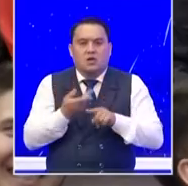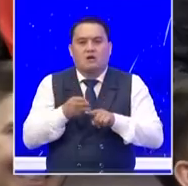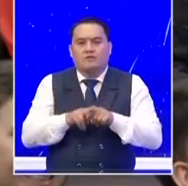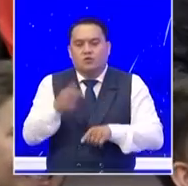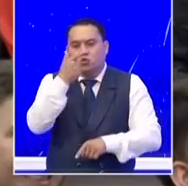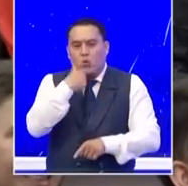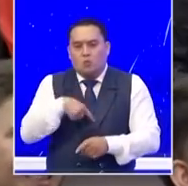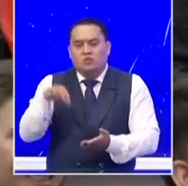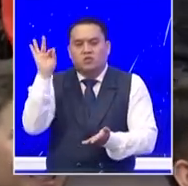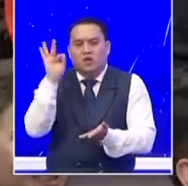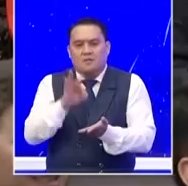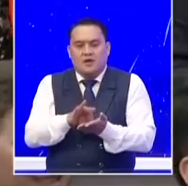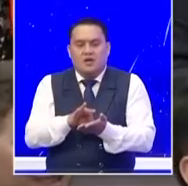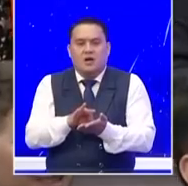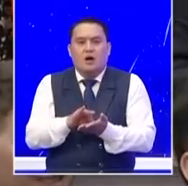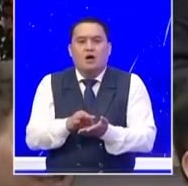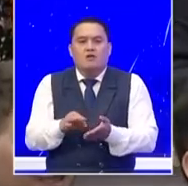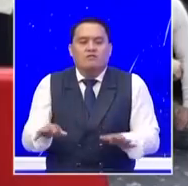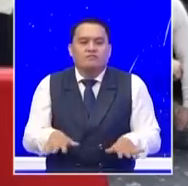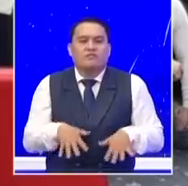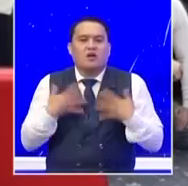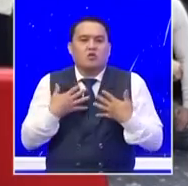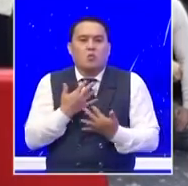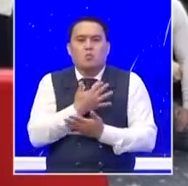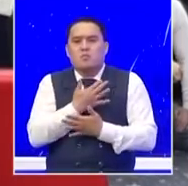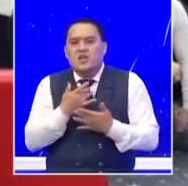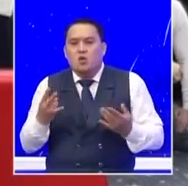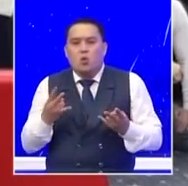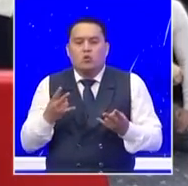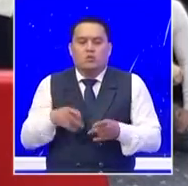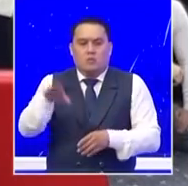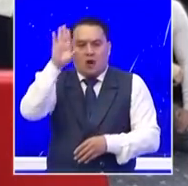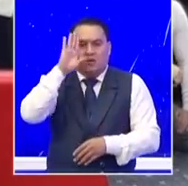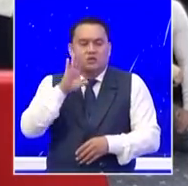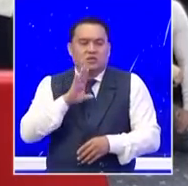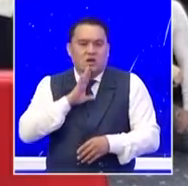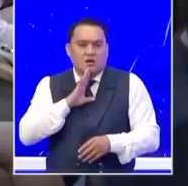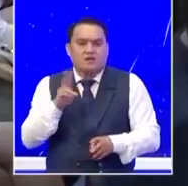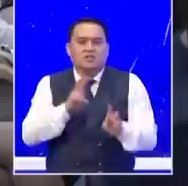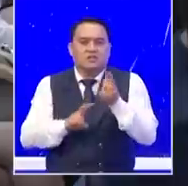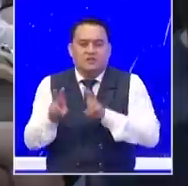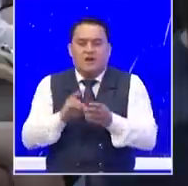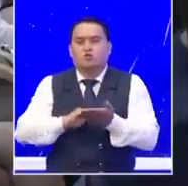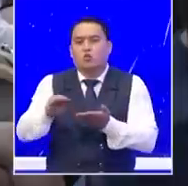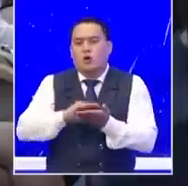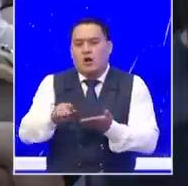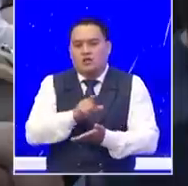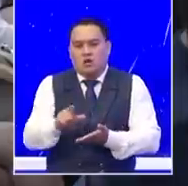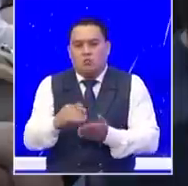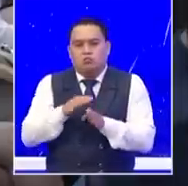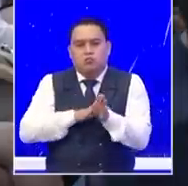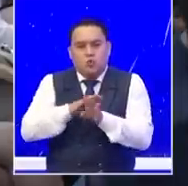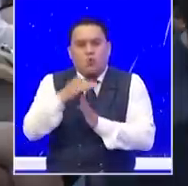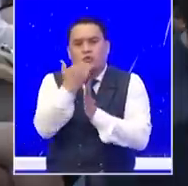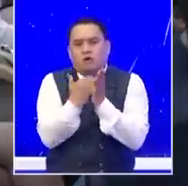время целеустремленный Бисен Куранбек вдохновлял миллионы мальчишек и девчонок искать себя в этой сфере. Несмотря на плотный график,